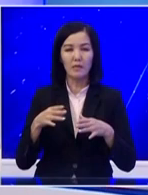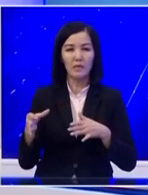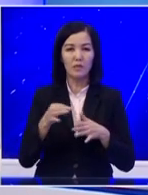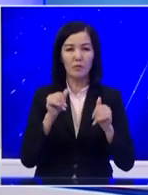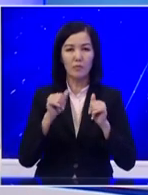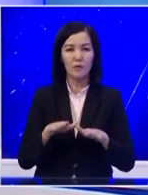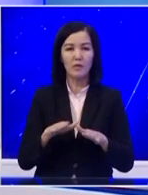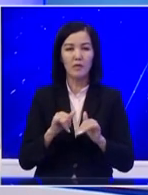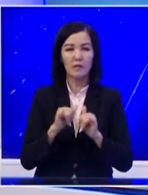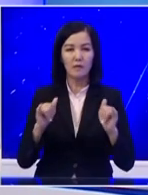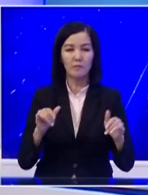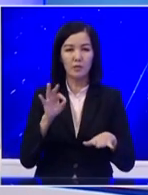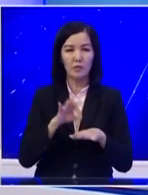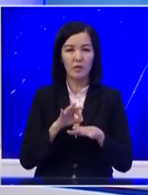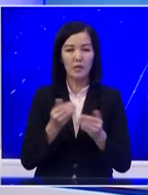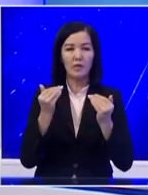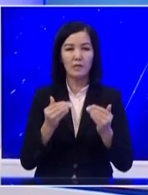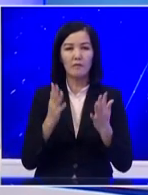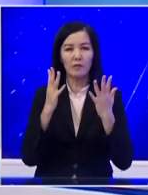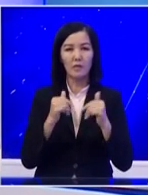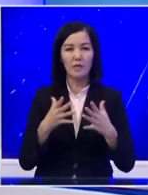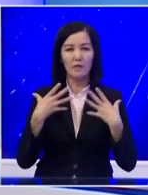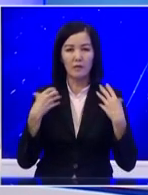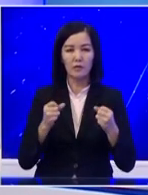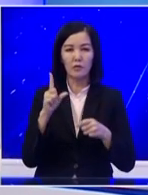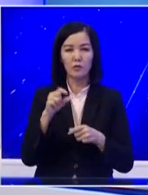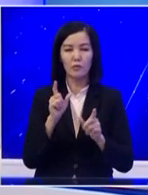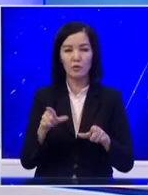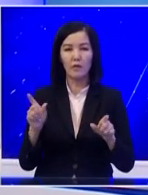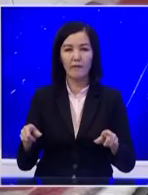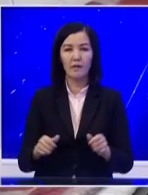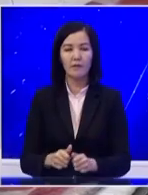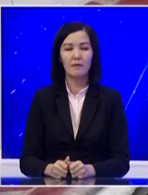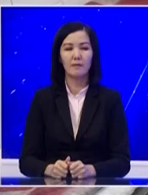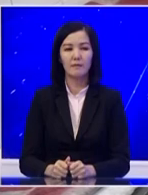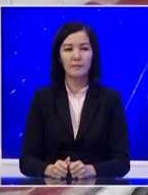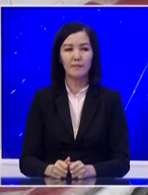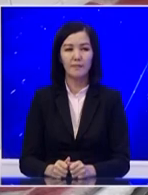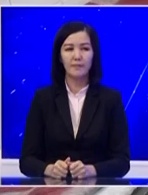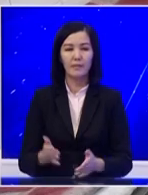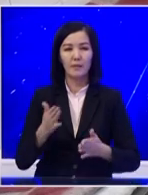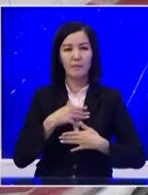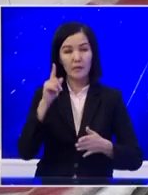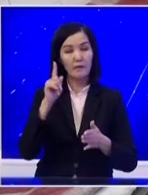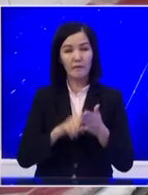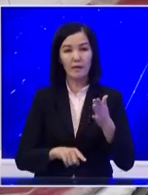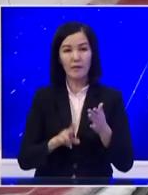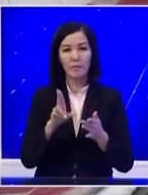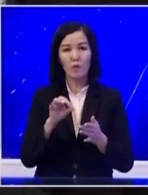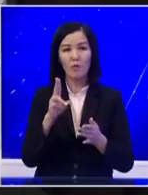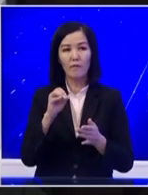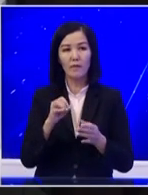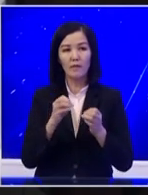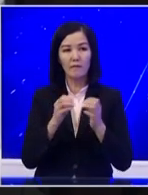вспышки COVID-19. Уже сегодня количество выздоровевших свыше 100 человек. Мы не верим в существование